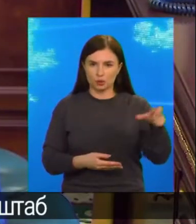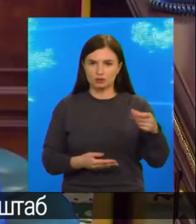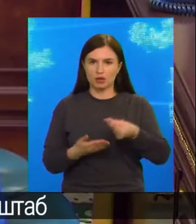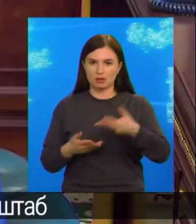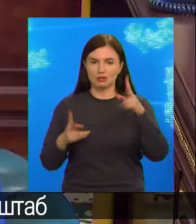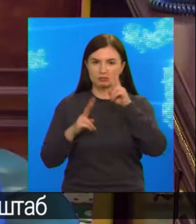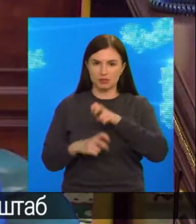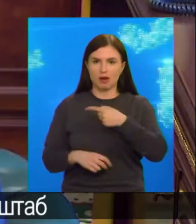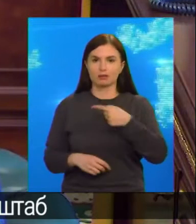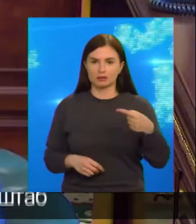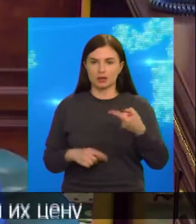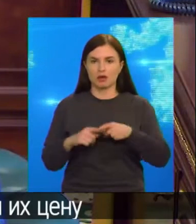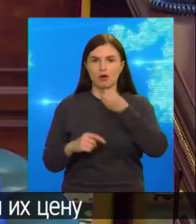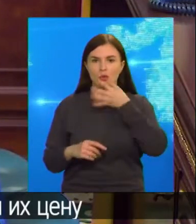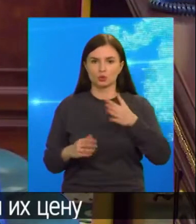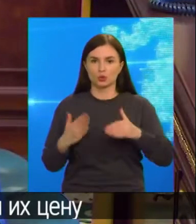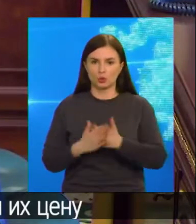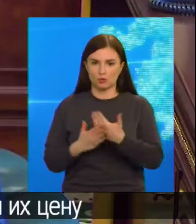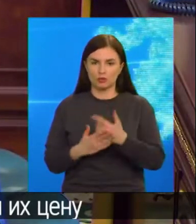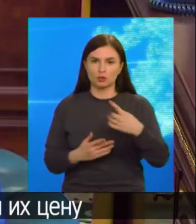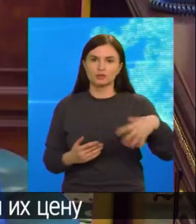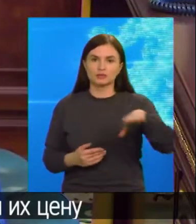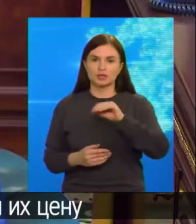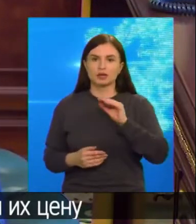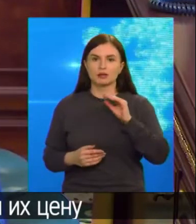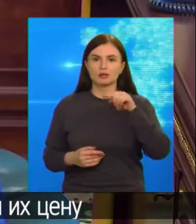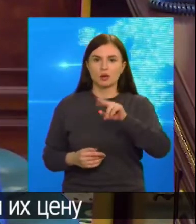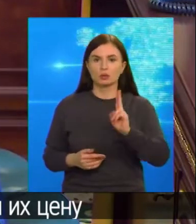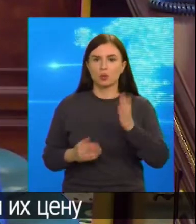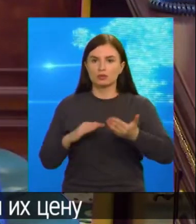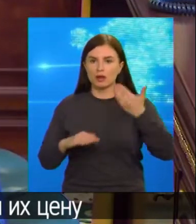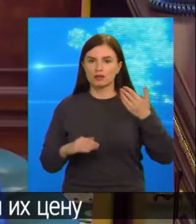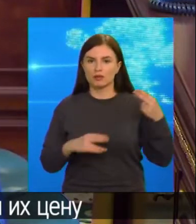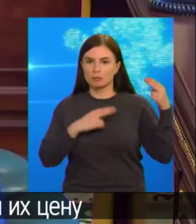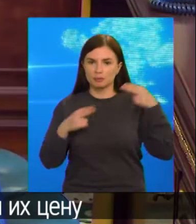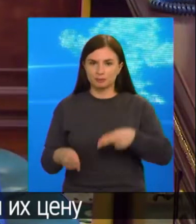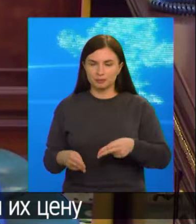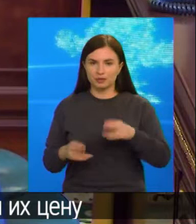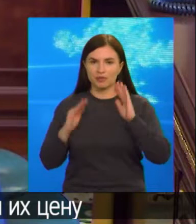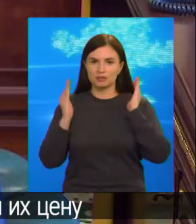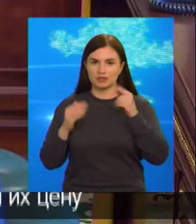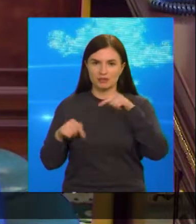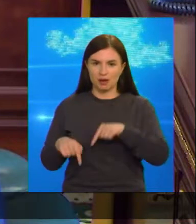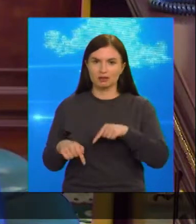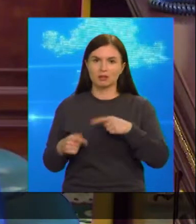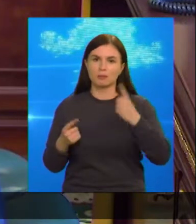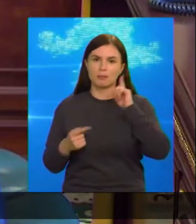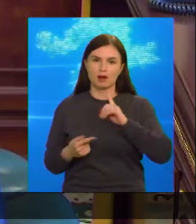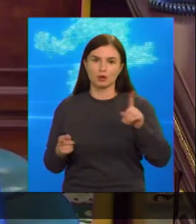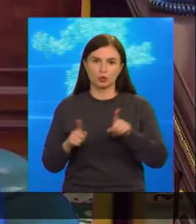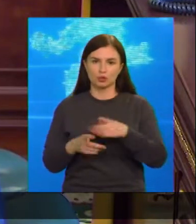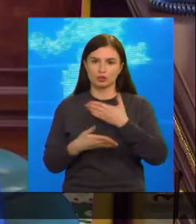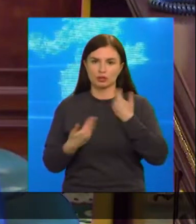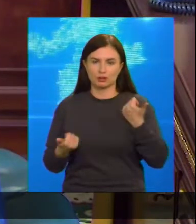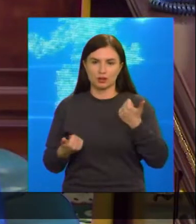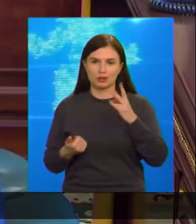хорошие новости. И надо сказать, что из всех тех, кто у нас до этого прибыл в обсерваторы, у нас пока тоже нет